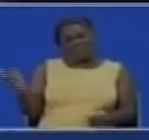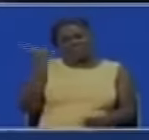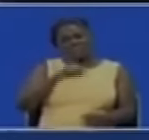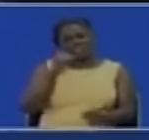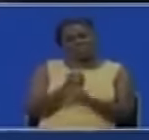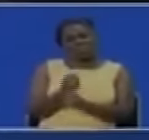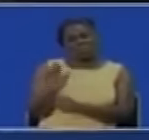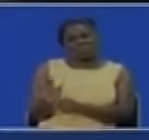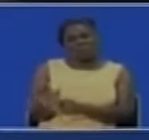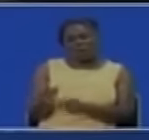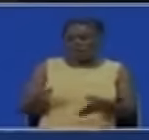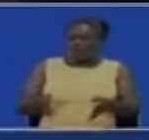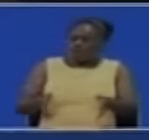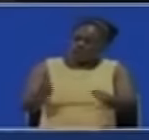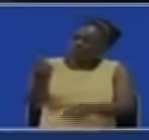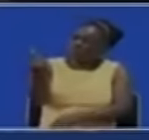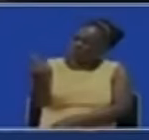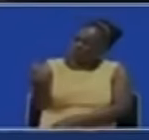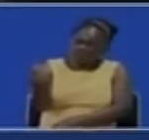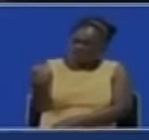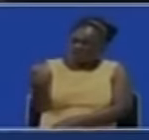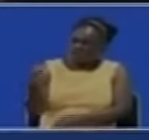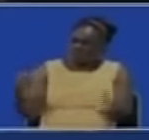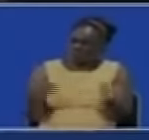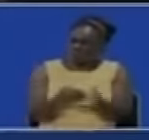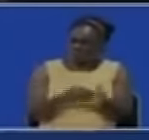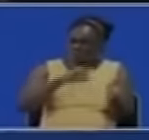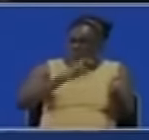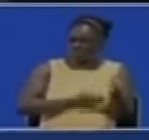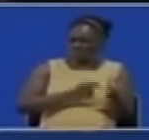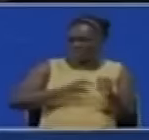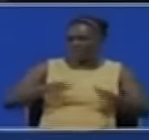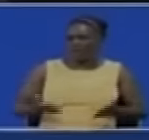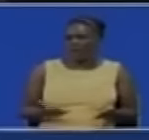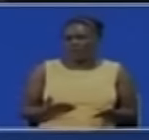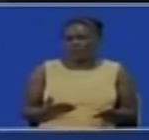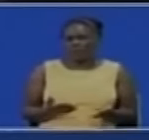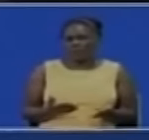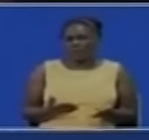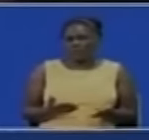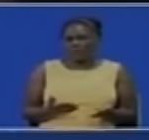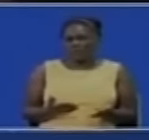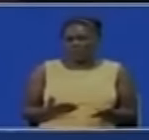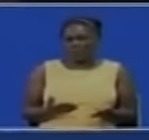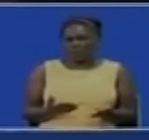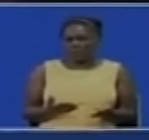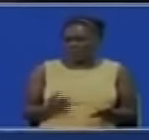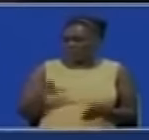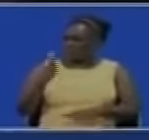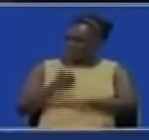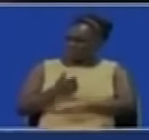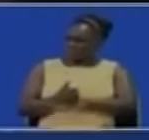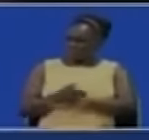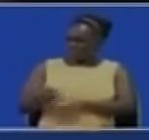yako, kwa sababu barabara ndogo kama hii haifai kutatiza hao contractors wako ambao unafanya kazi na wao, unless they are quacks. This